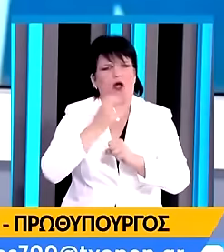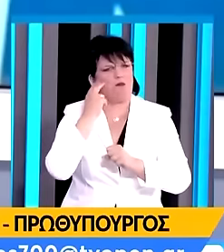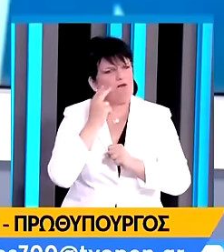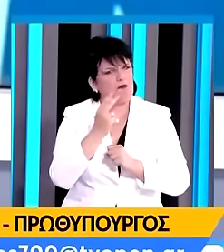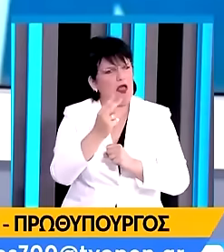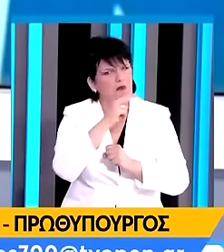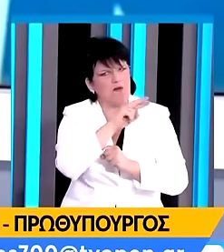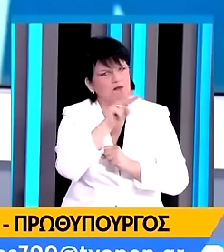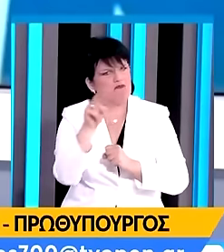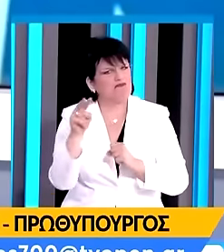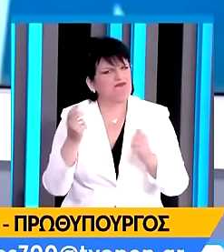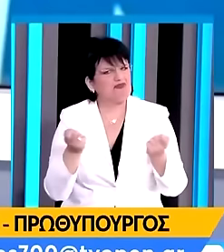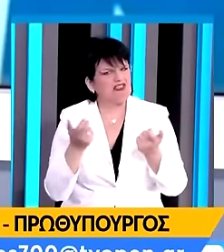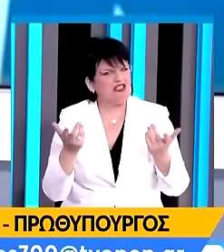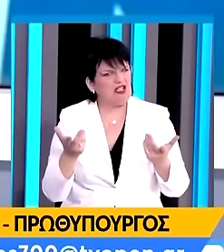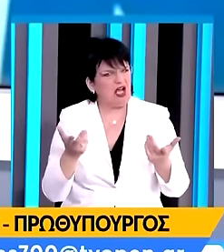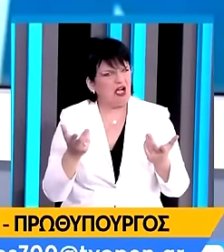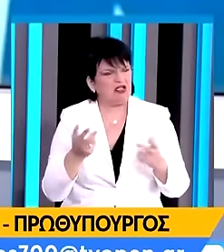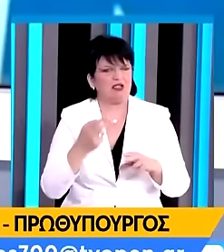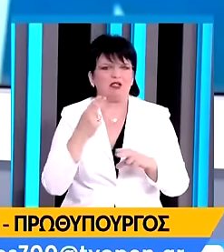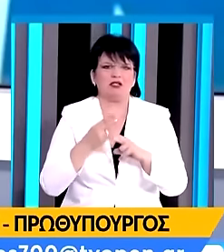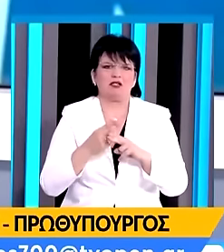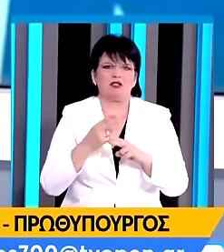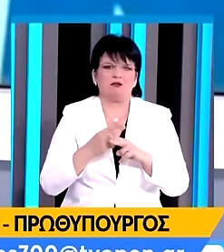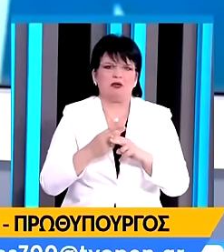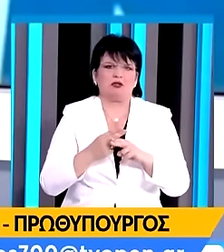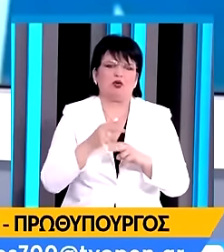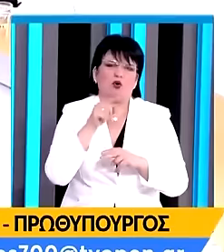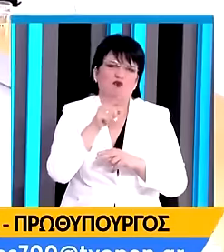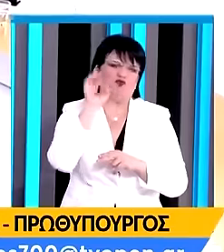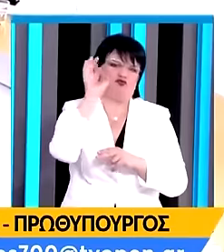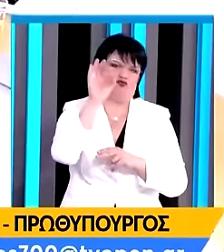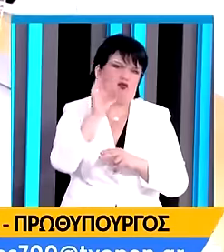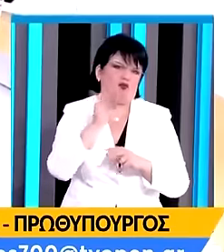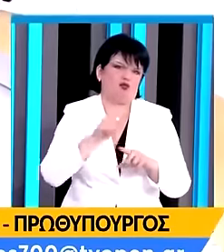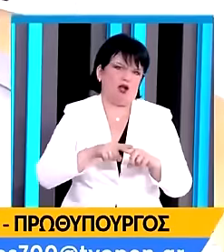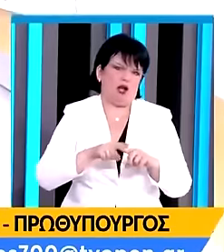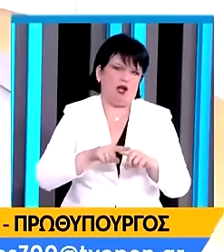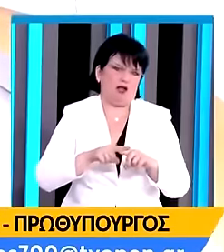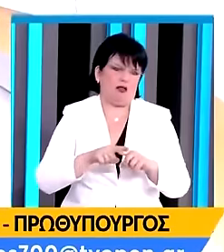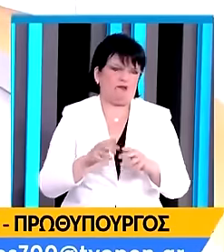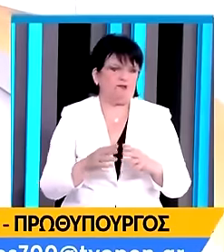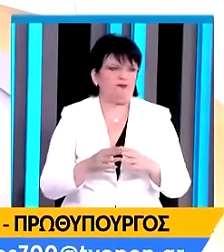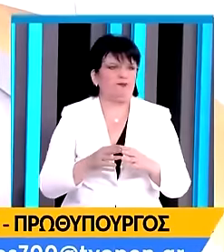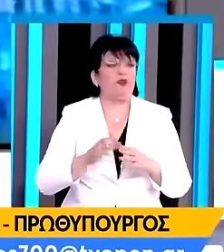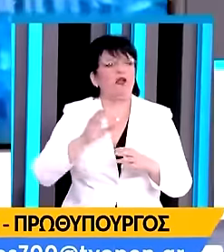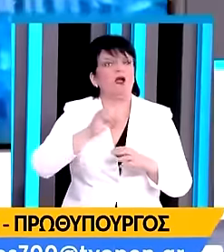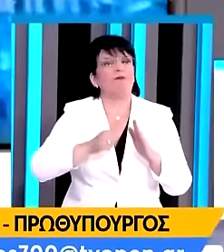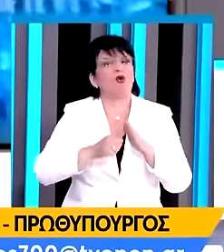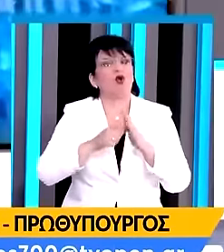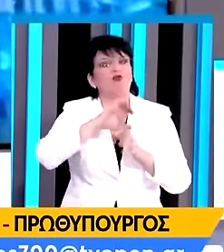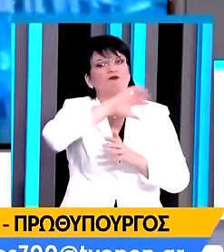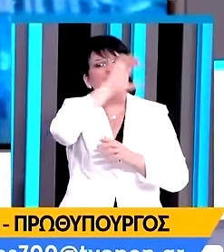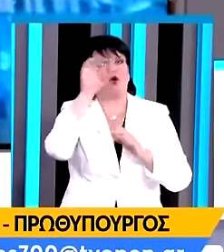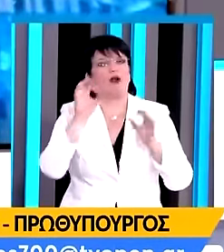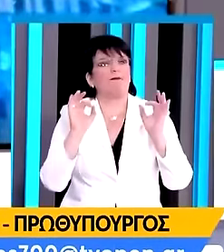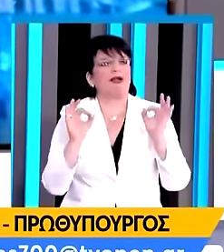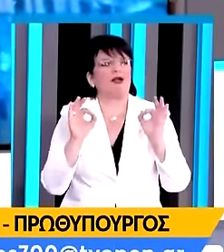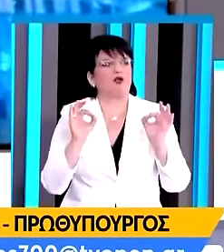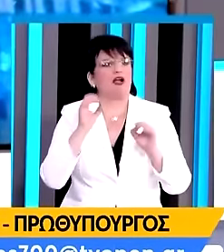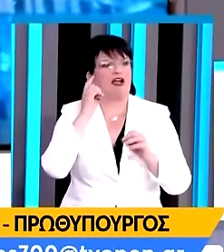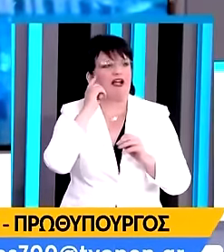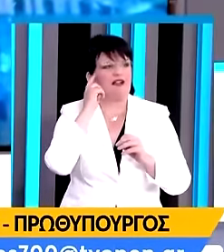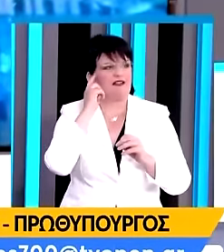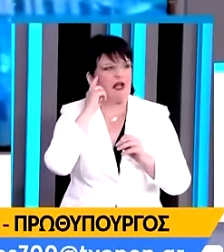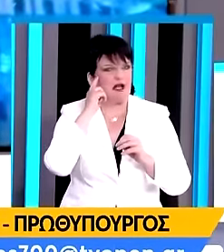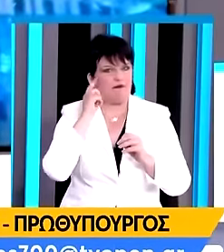τι γινόταν στα Σκόπια. Και ο βασικός λόγος που δεν προχωρήσαμε ήταν αυτός. Πριν φύγουμε από το θέμα της Βόρειας Μακεδονίας, καταλαβαίνω πολύ καλά, επειδή